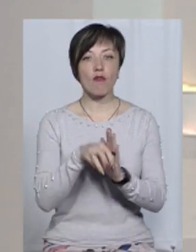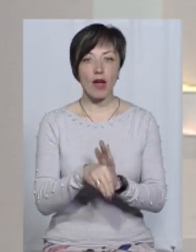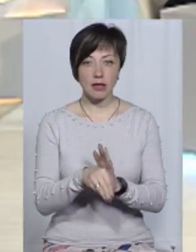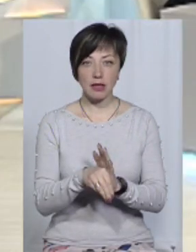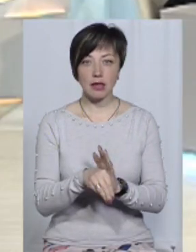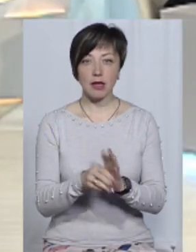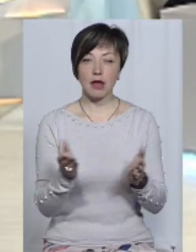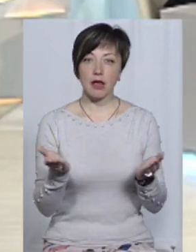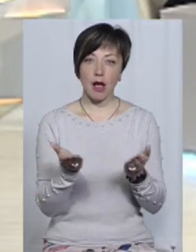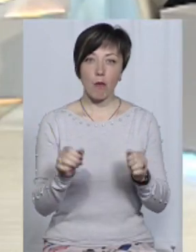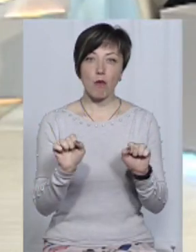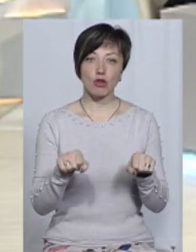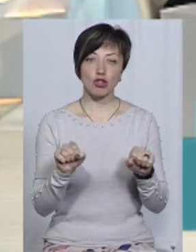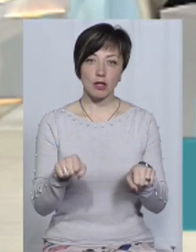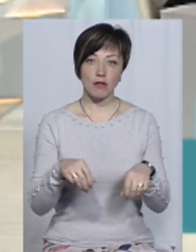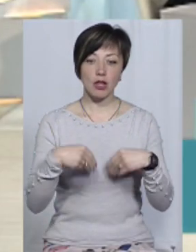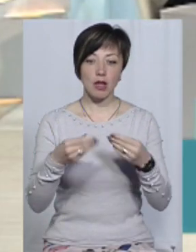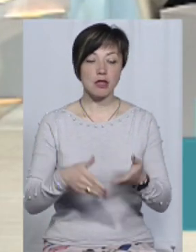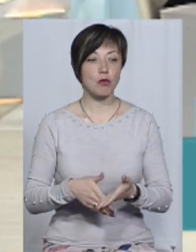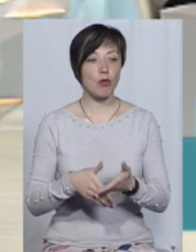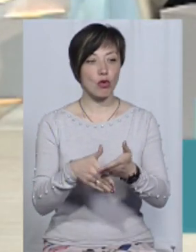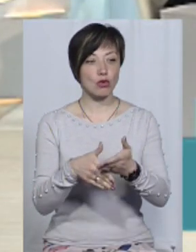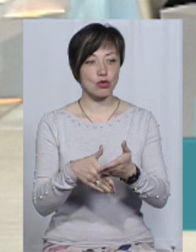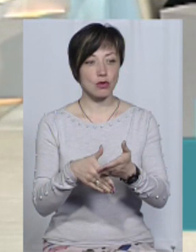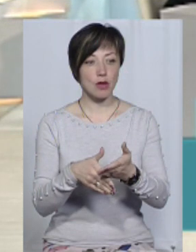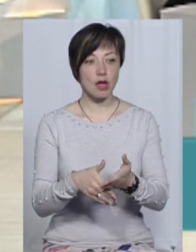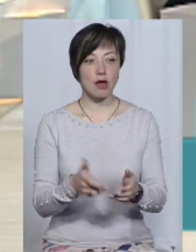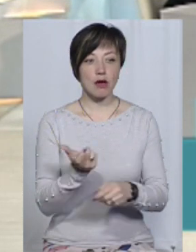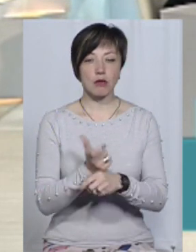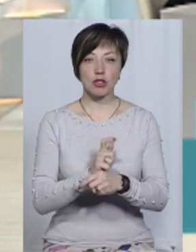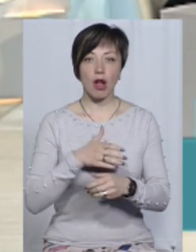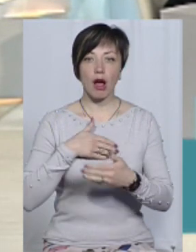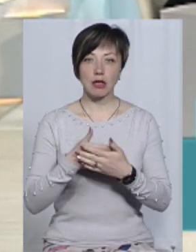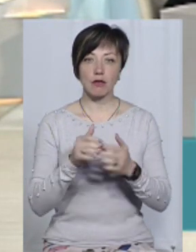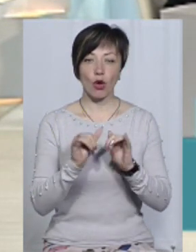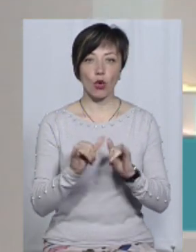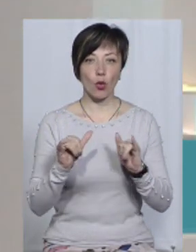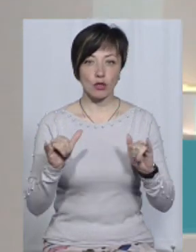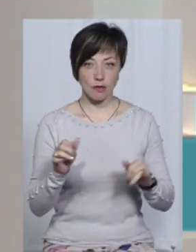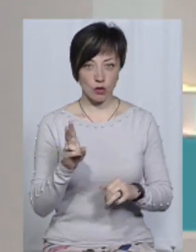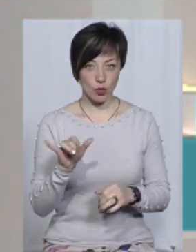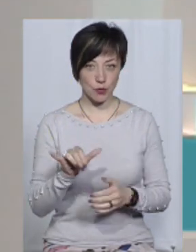нововведення, яке, можливо, дасть поштовх для більш активного розвитку